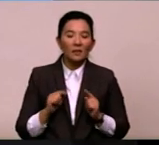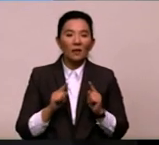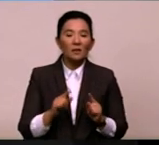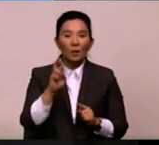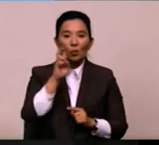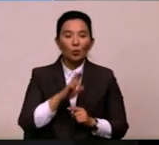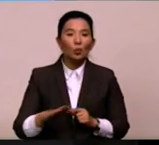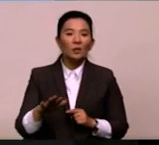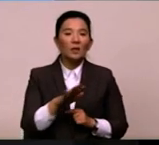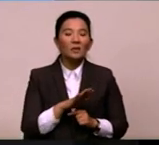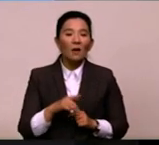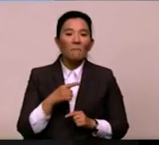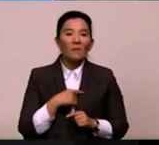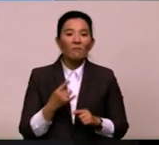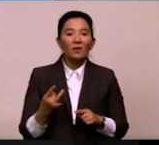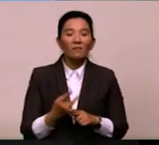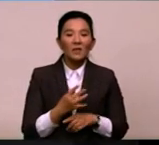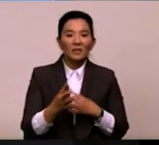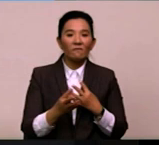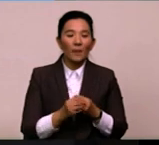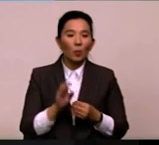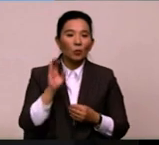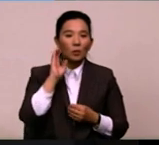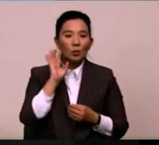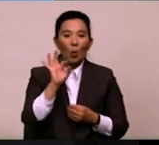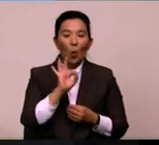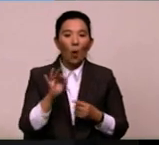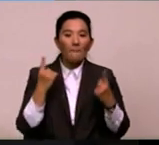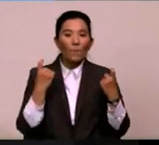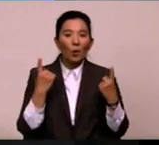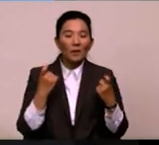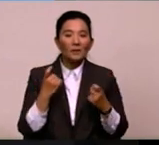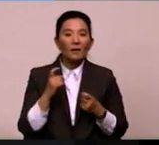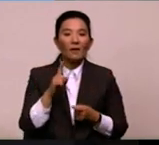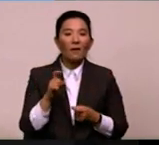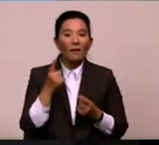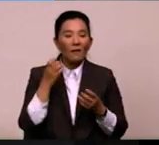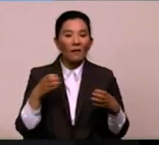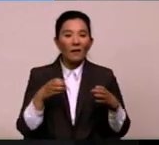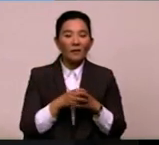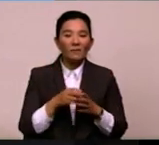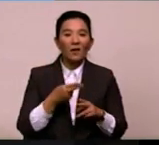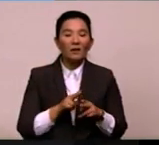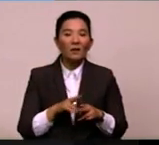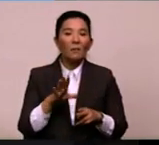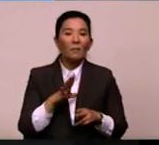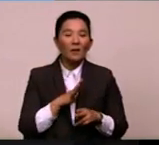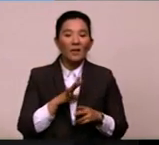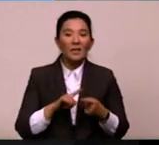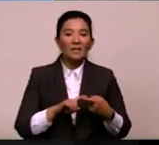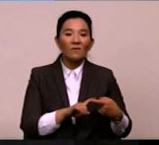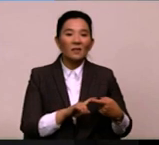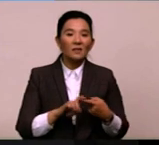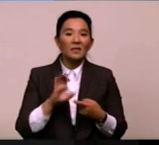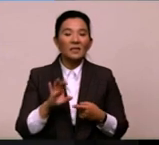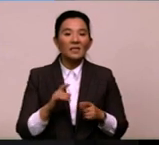государства. Мы впервые с вами услышали о Бухарском ханстве, затем это было связано с